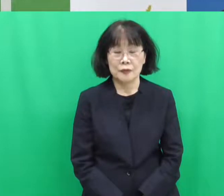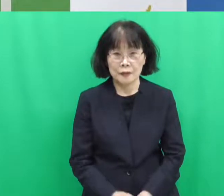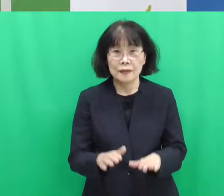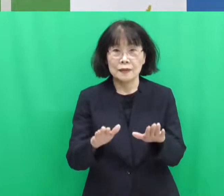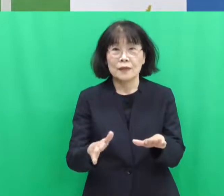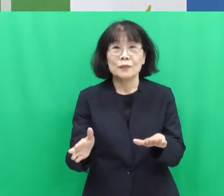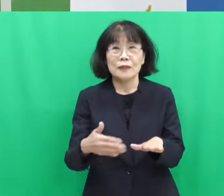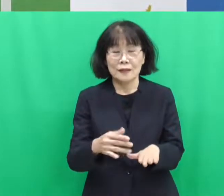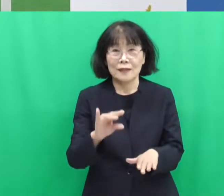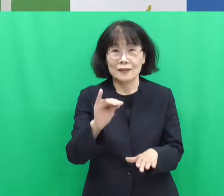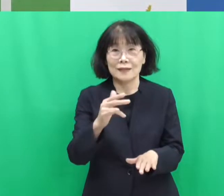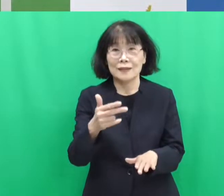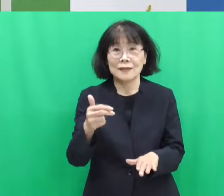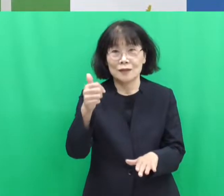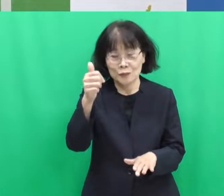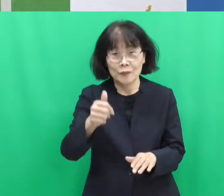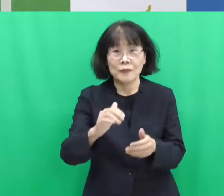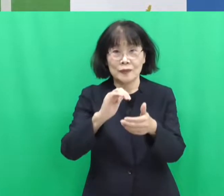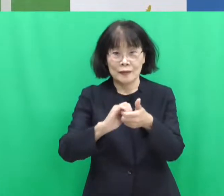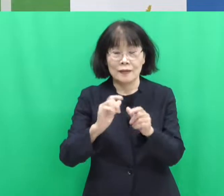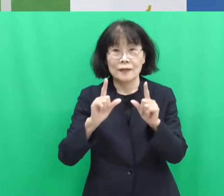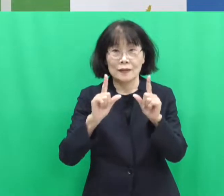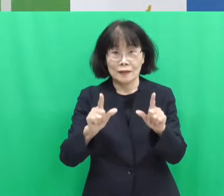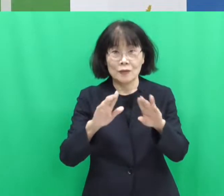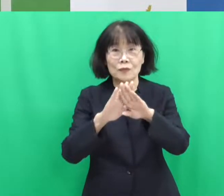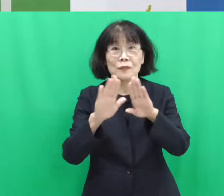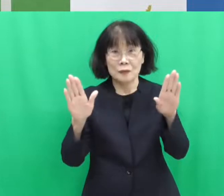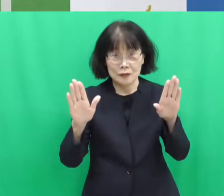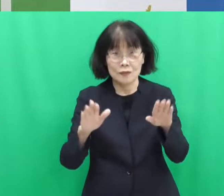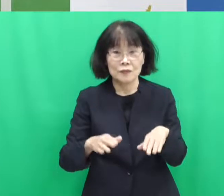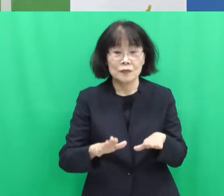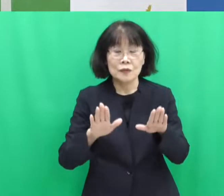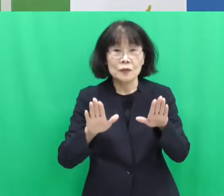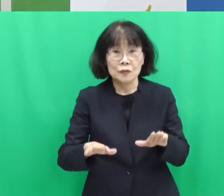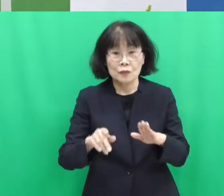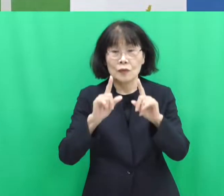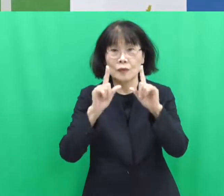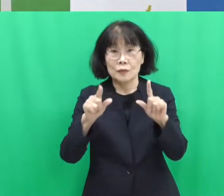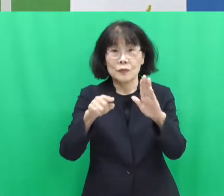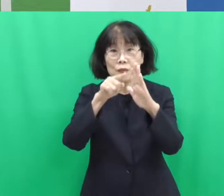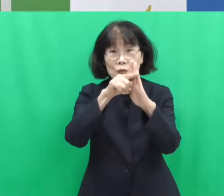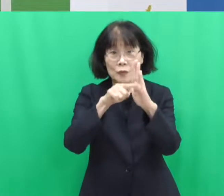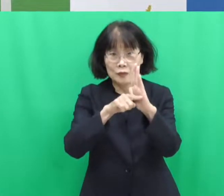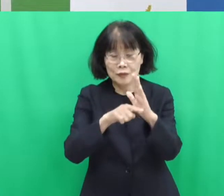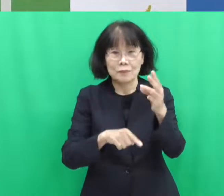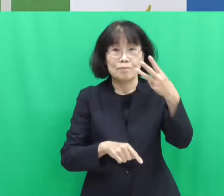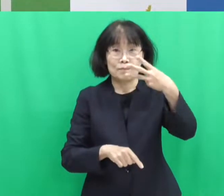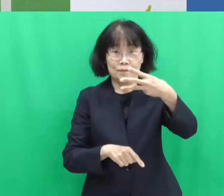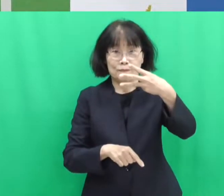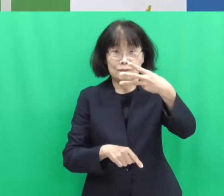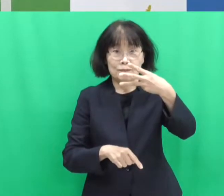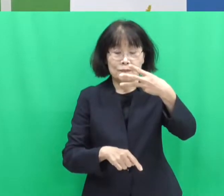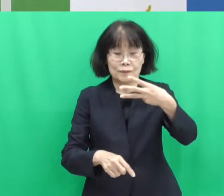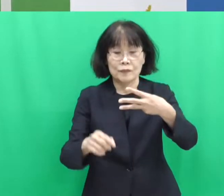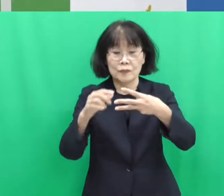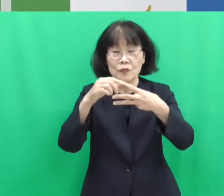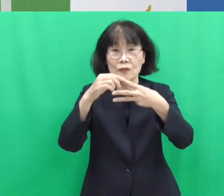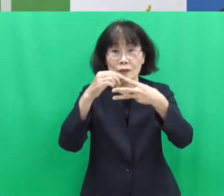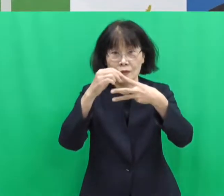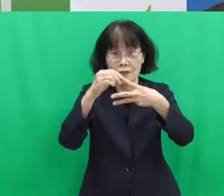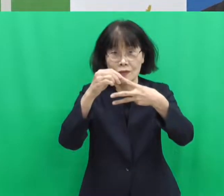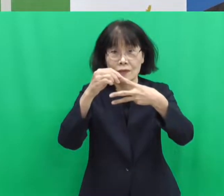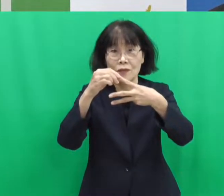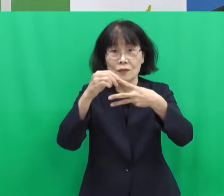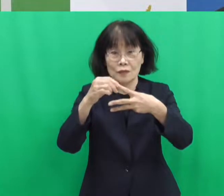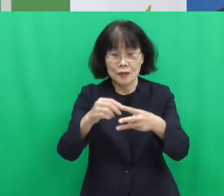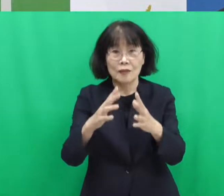ただいまから知事定例記者会見を始めます。本日は知事からの発表項目が3件ございます。1件